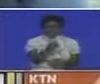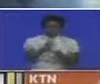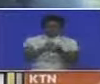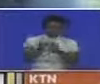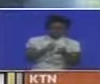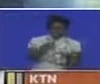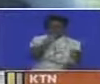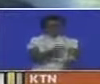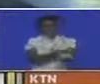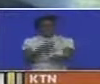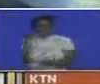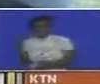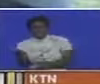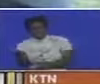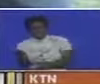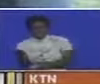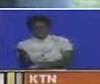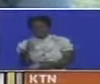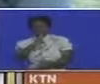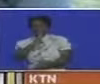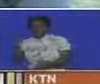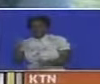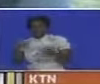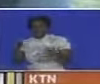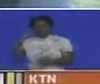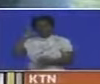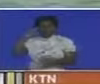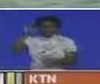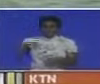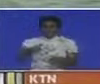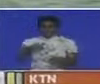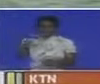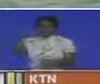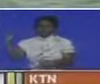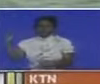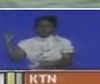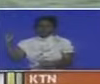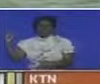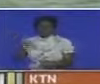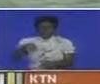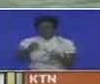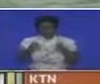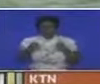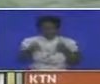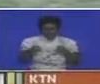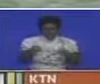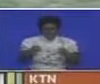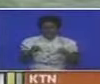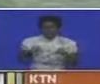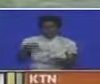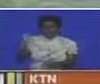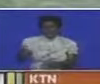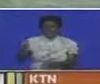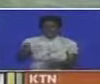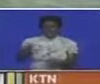Uganda, as in down there in Western or in Coast, they have to show up. Still try kuji market